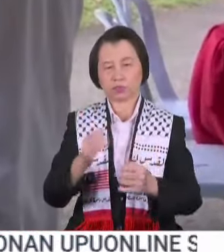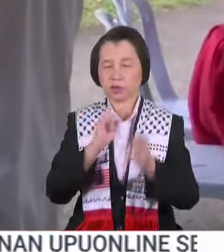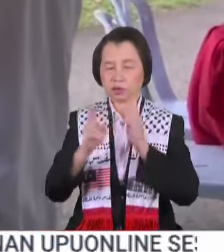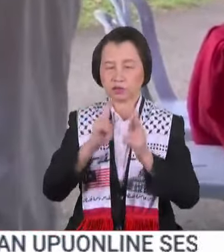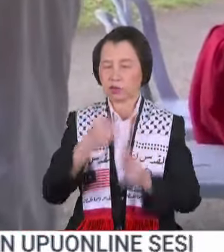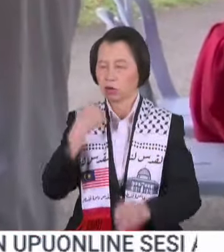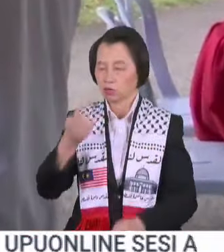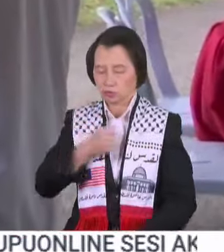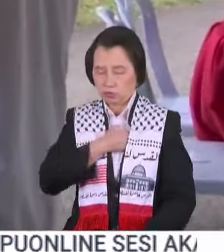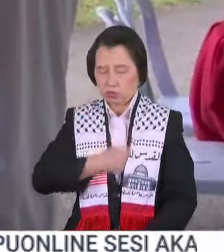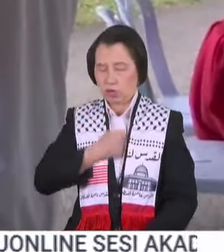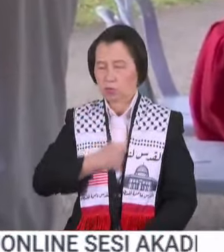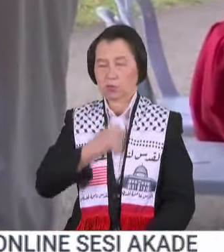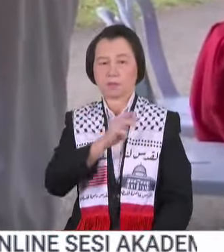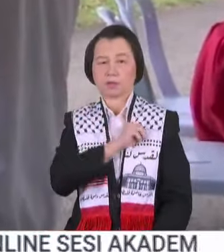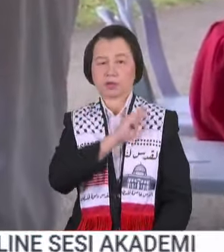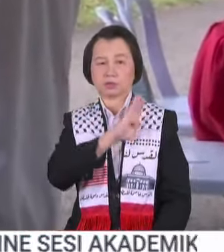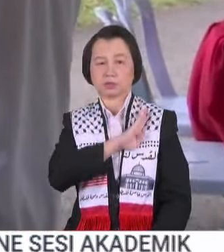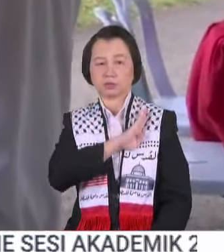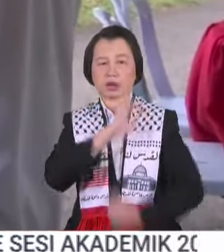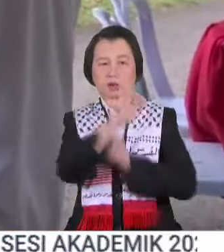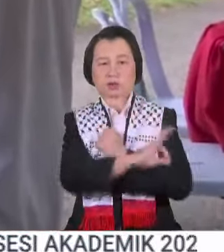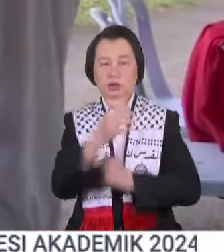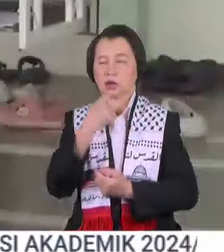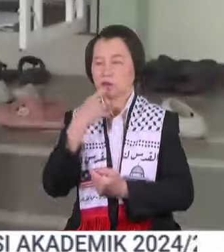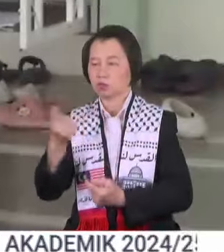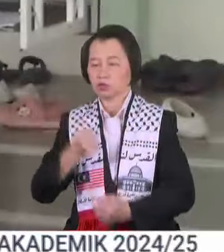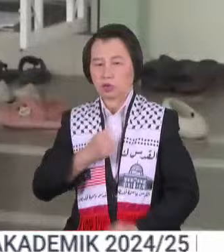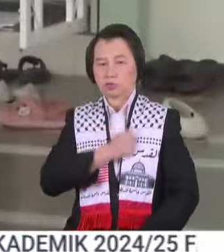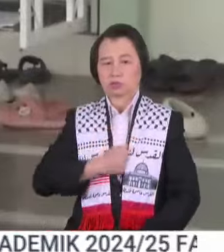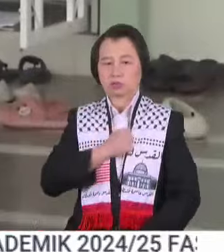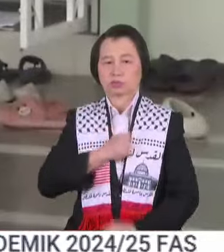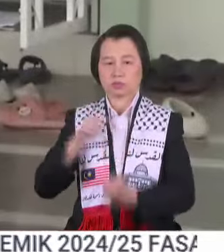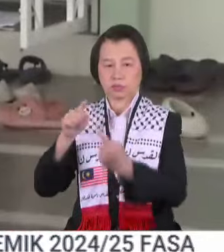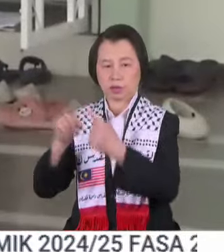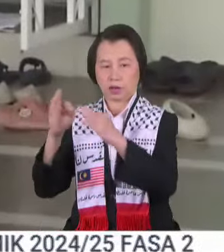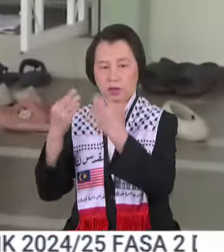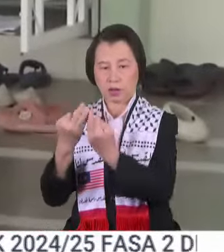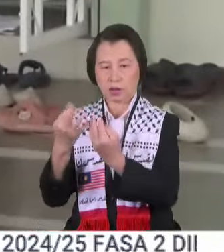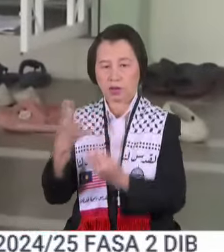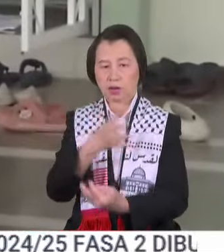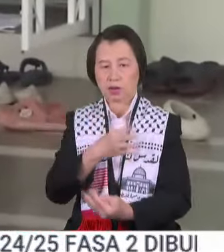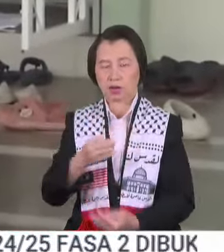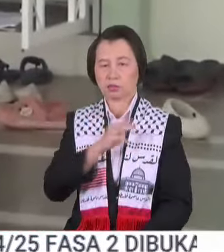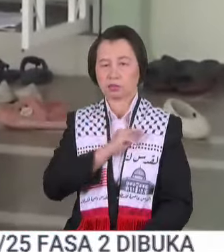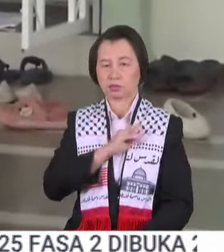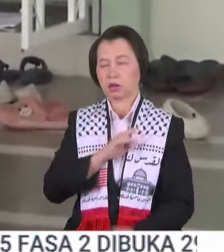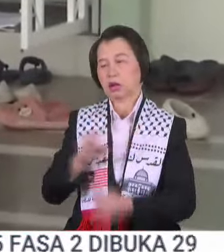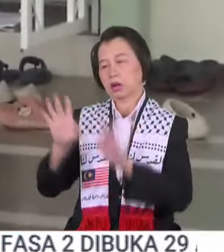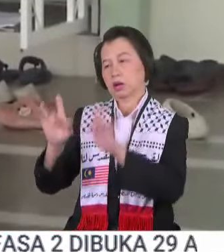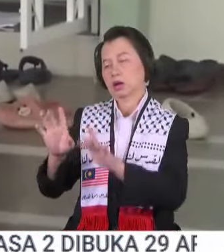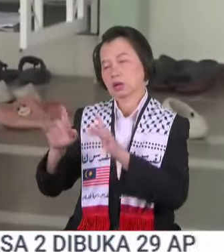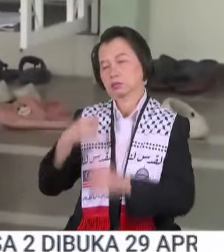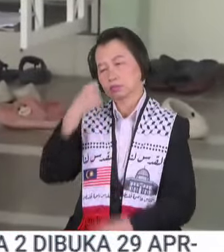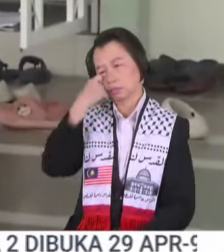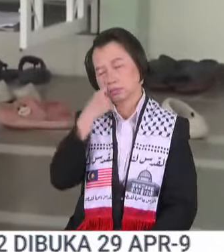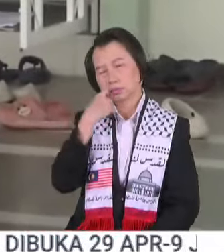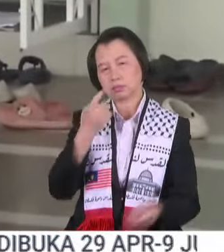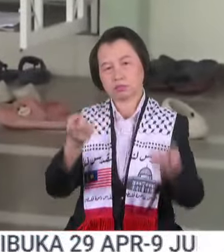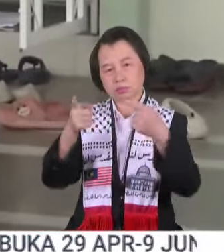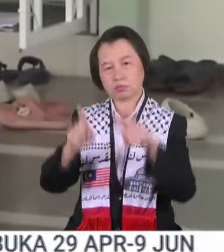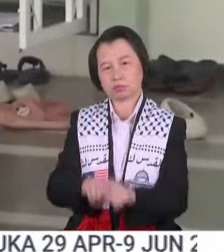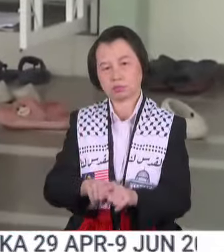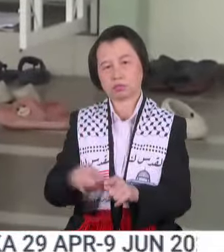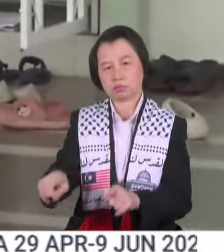takziah adalah Menteri Besar Negeri Sembilan, Datuk Seri Utama Aminuddin Harun, yang turut bersimpati atas kejadian yang menimpa Allahyarham